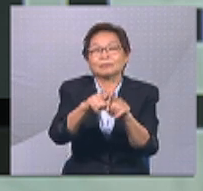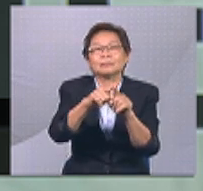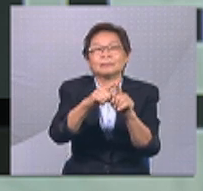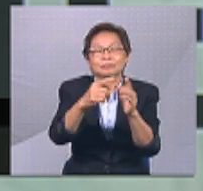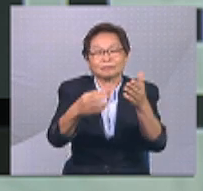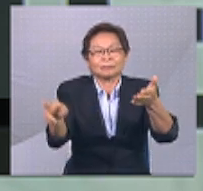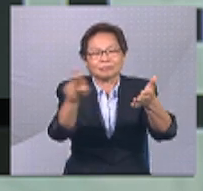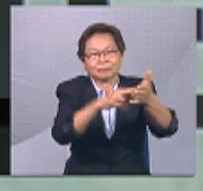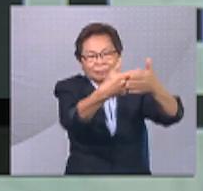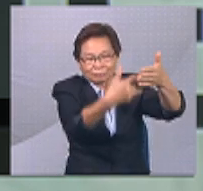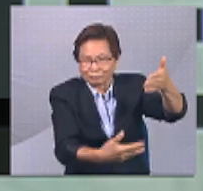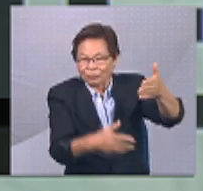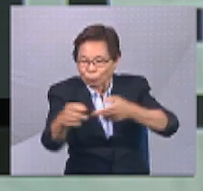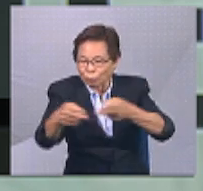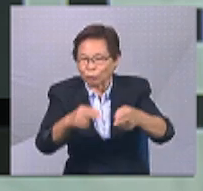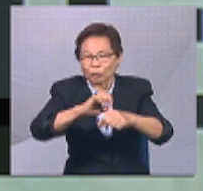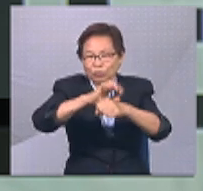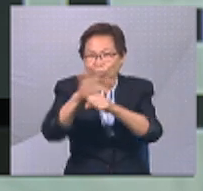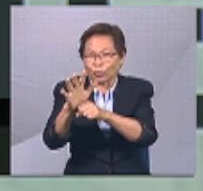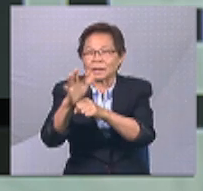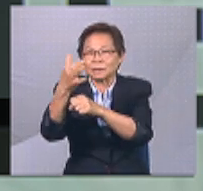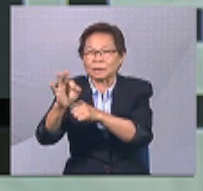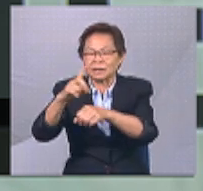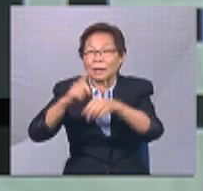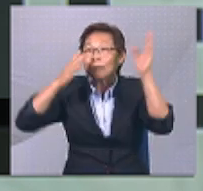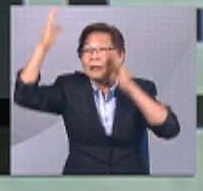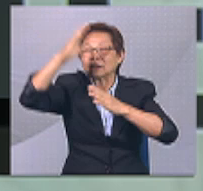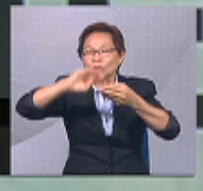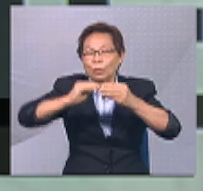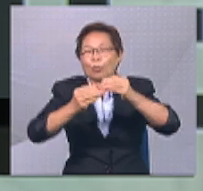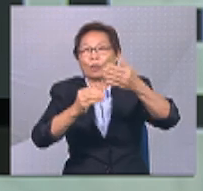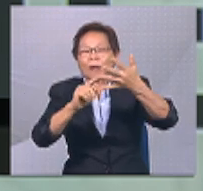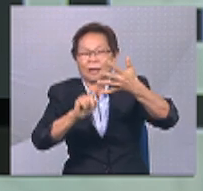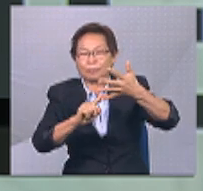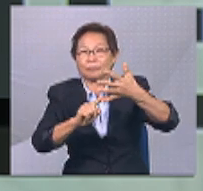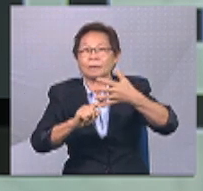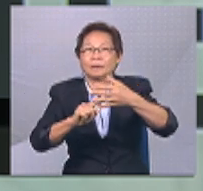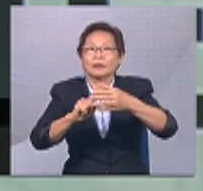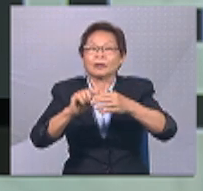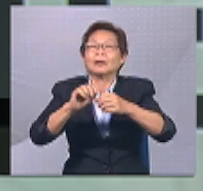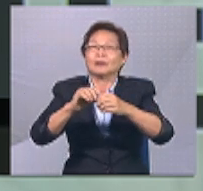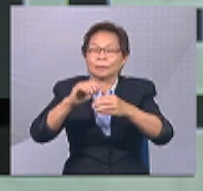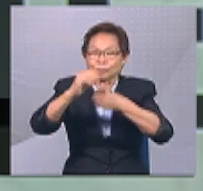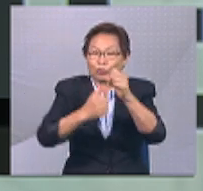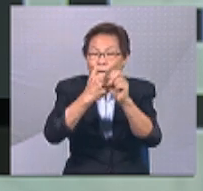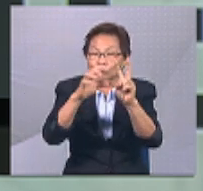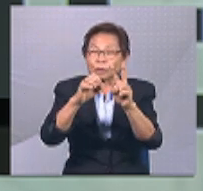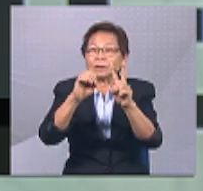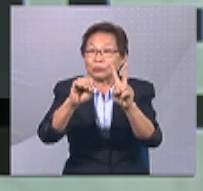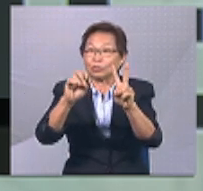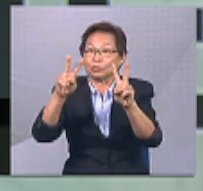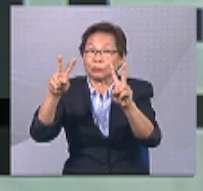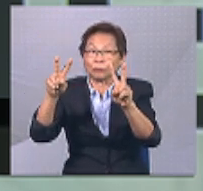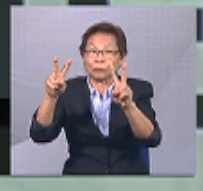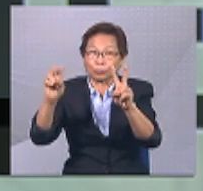panduan pengurusan COVID-19 di Malaysia iaitu nombor 5/2020. Bukan semua petugas